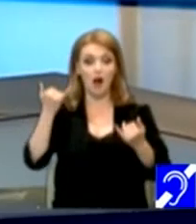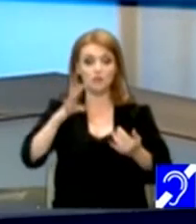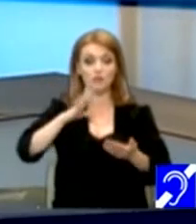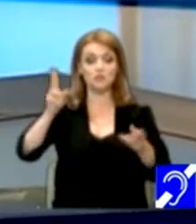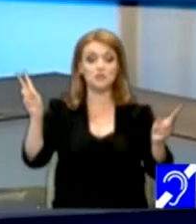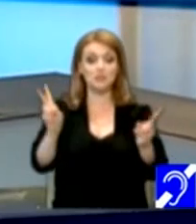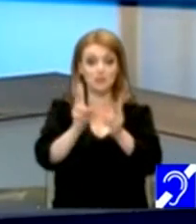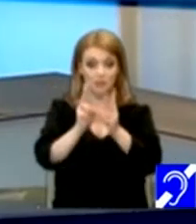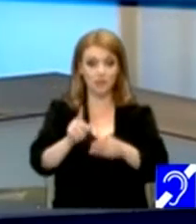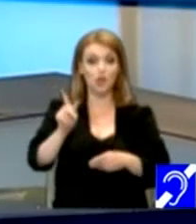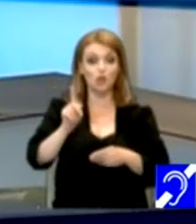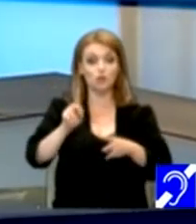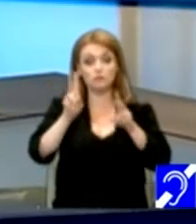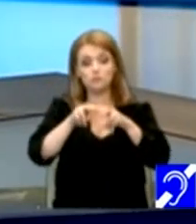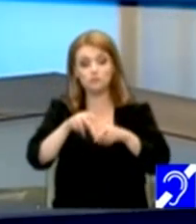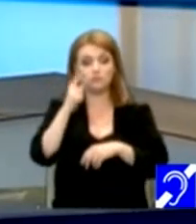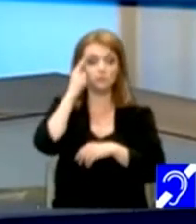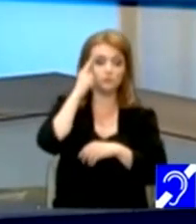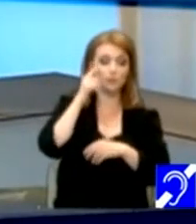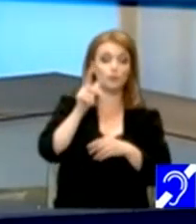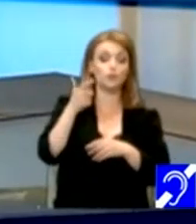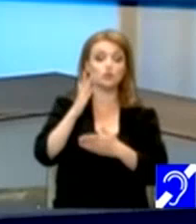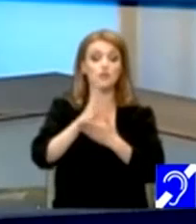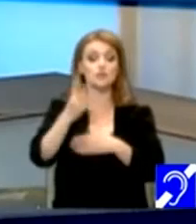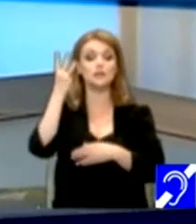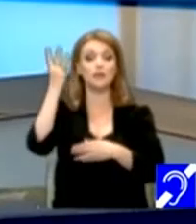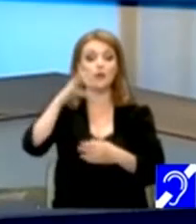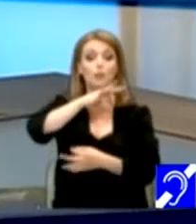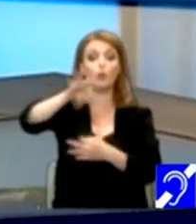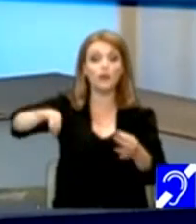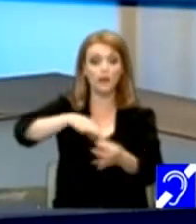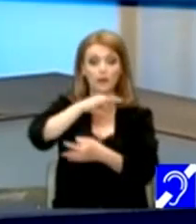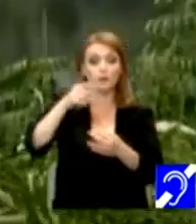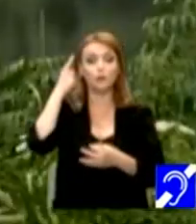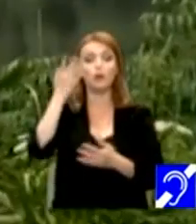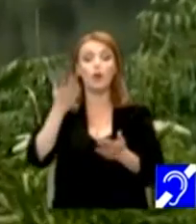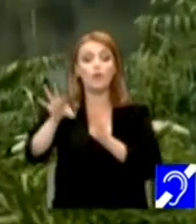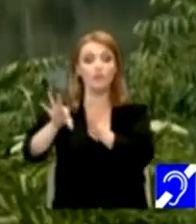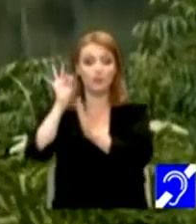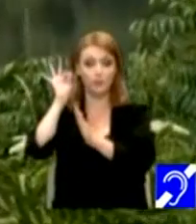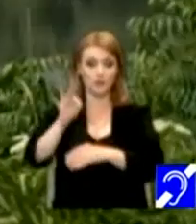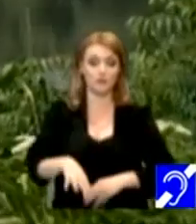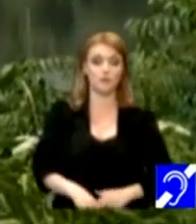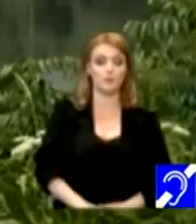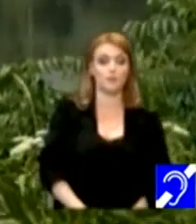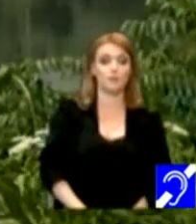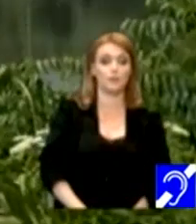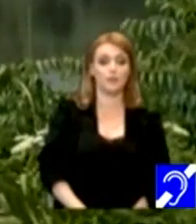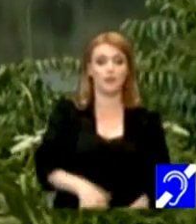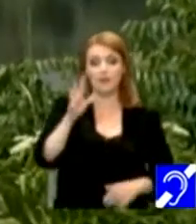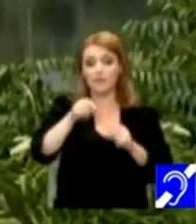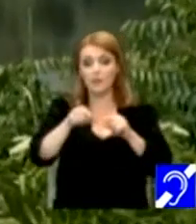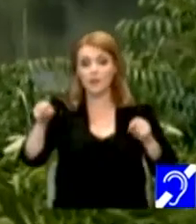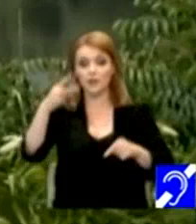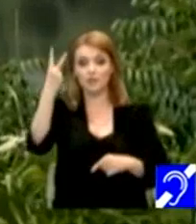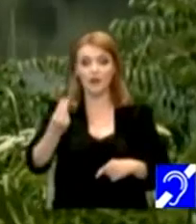la Soroca pentru a examina cele 3 propuneri de proiect existente. Timp de